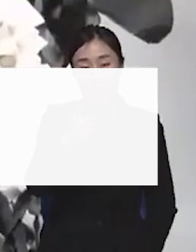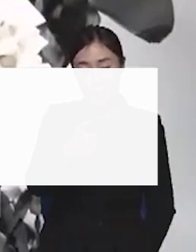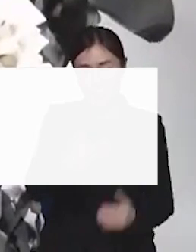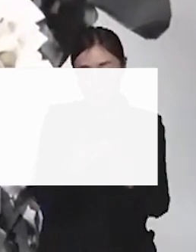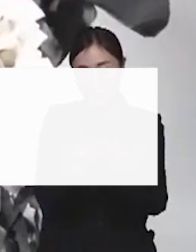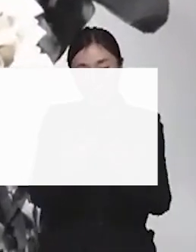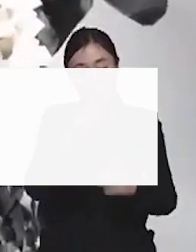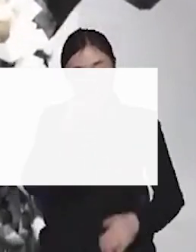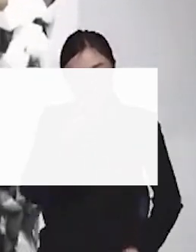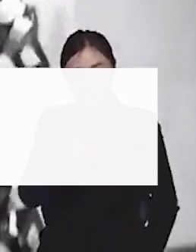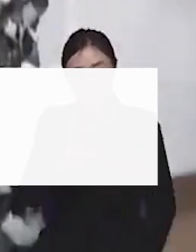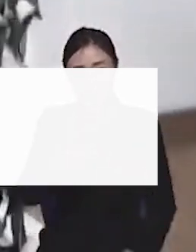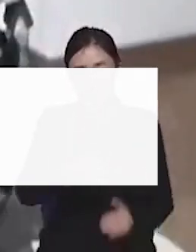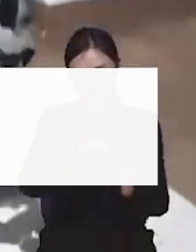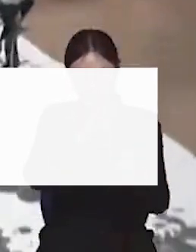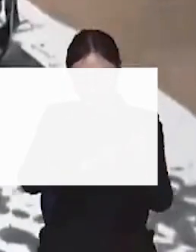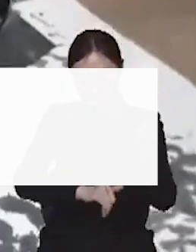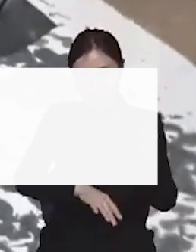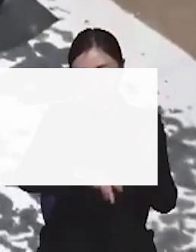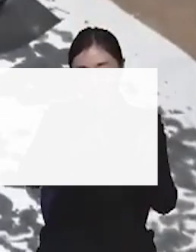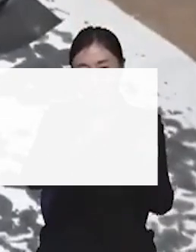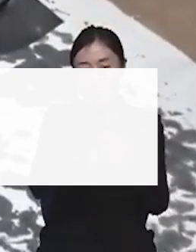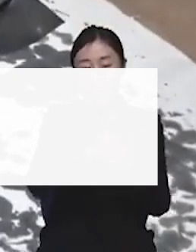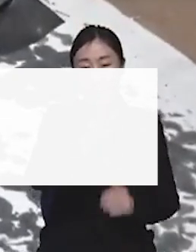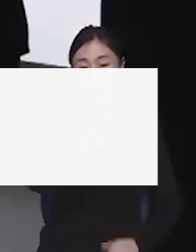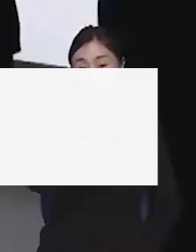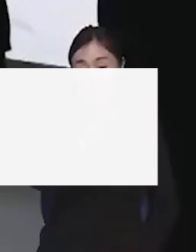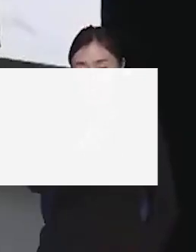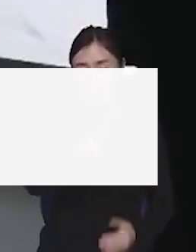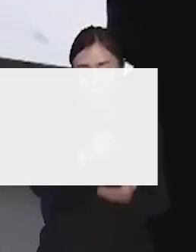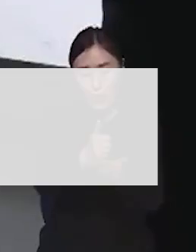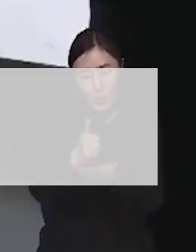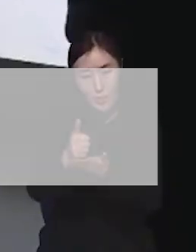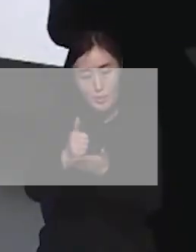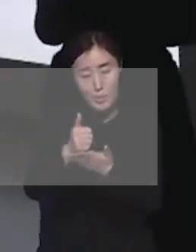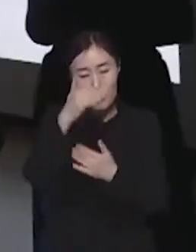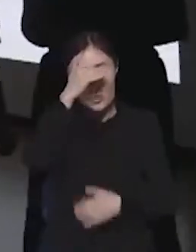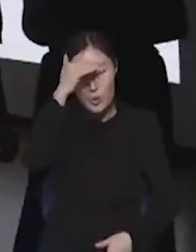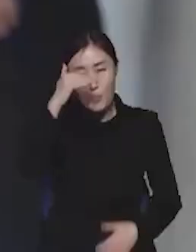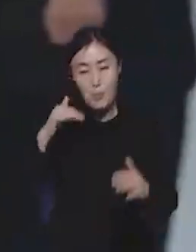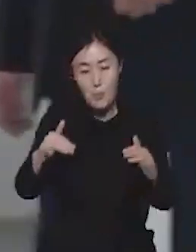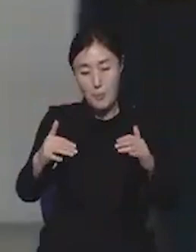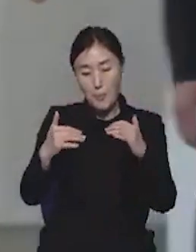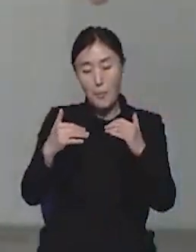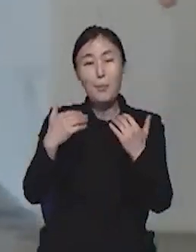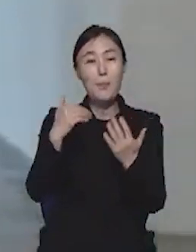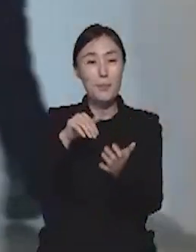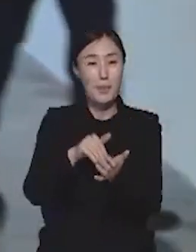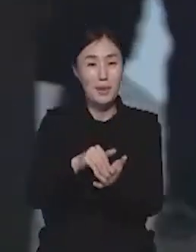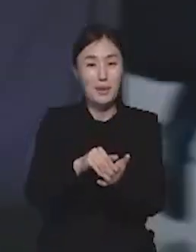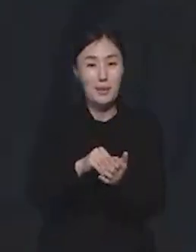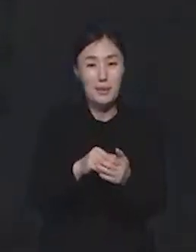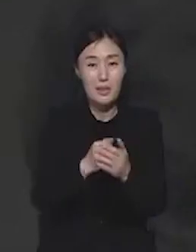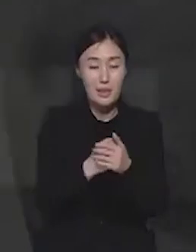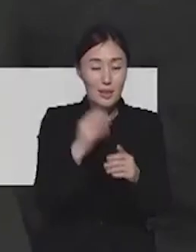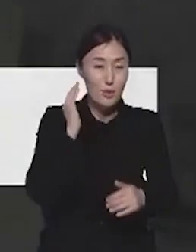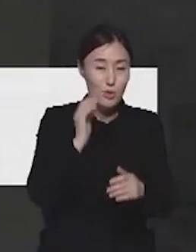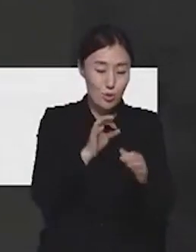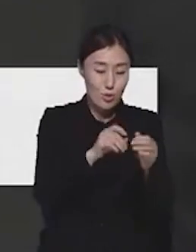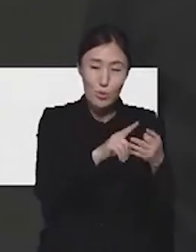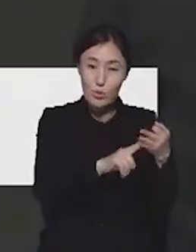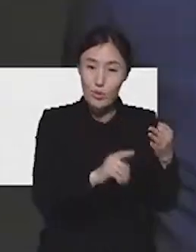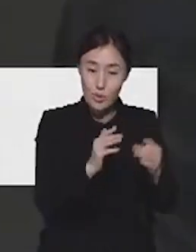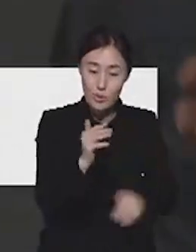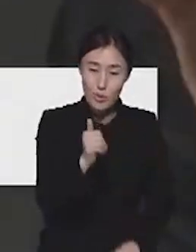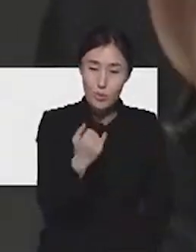선보이면서 역대 최대 규모인 43만 명의 관람객이 다녀갔습니다. 윤석열 대통령의 부인 김건희 여사는